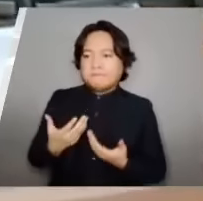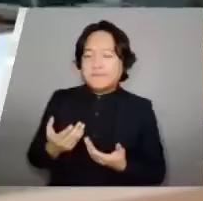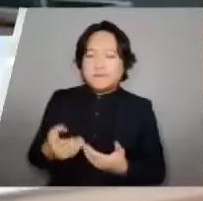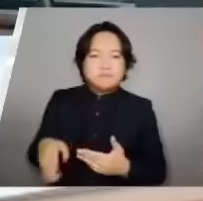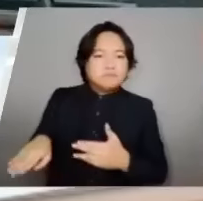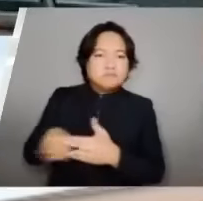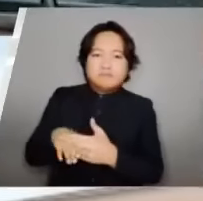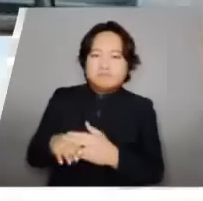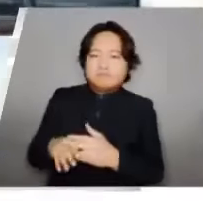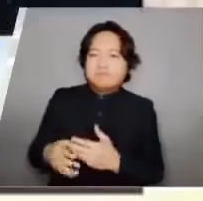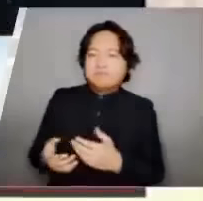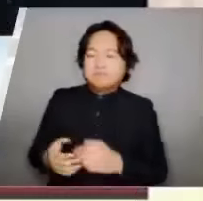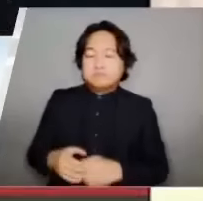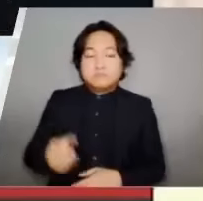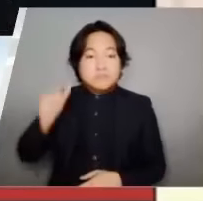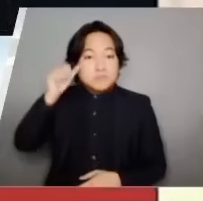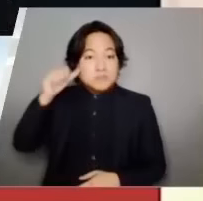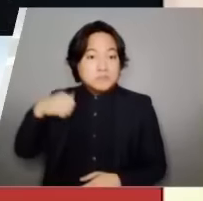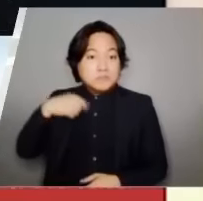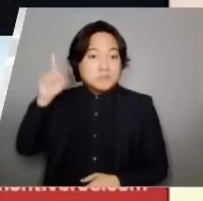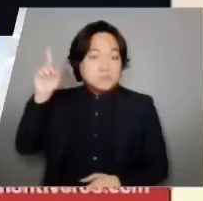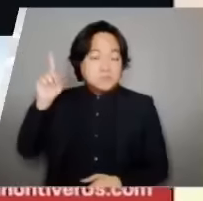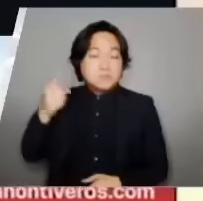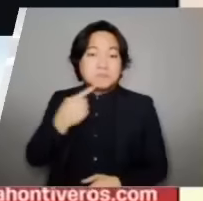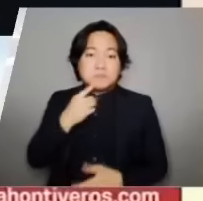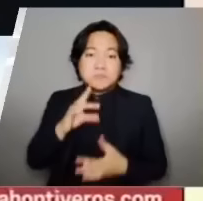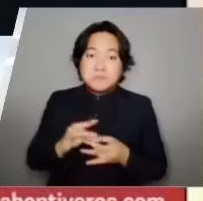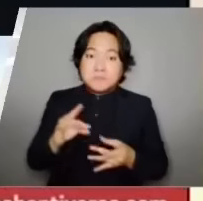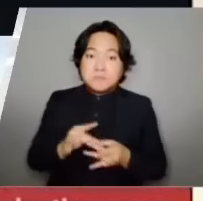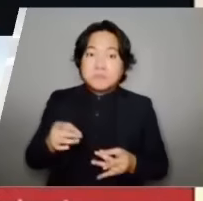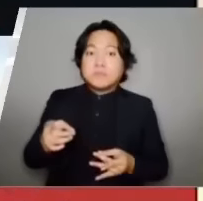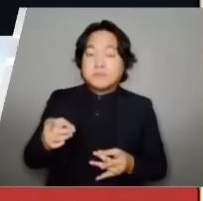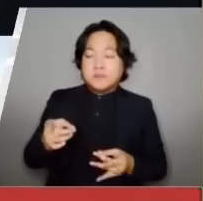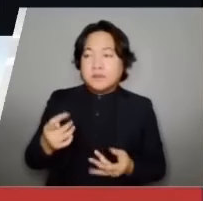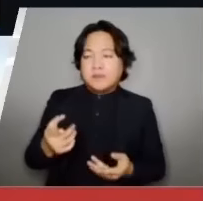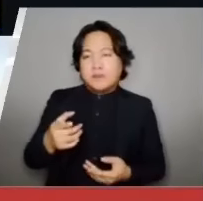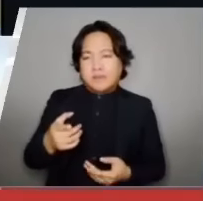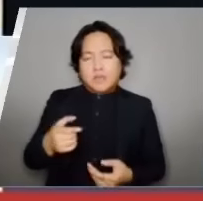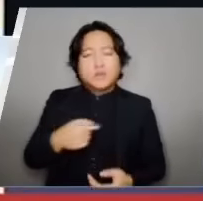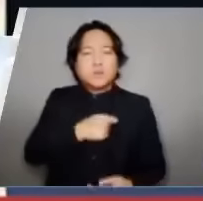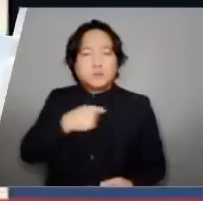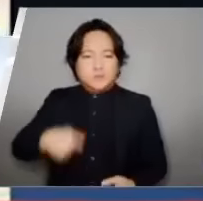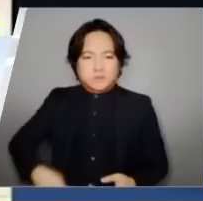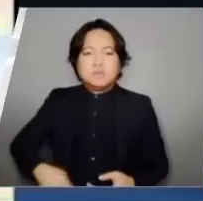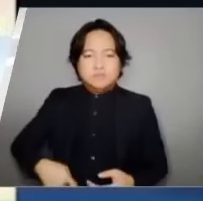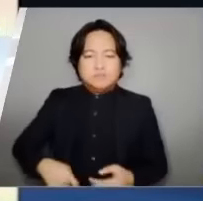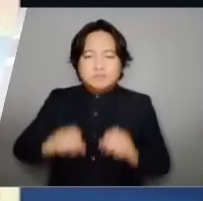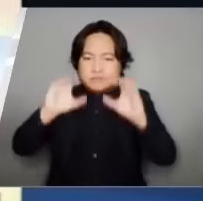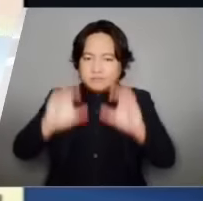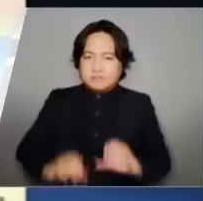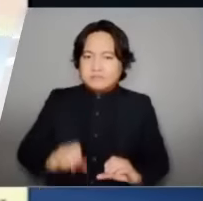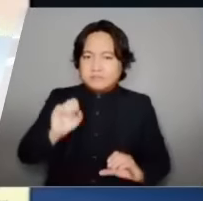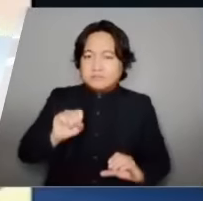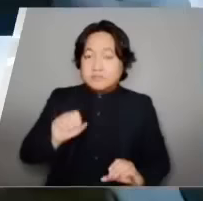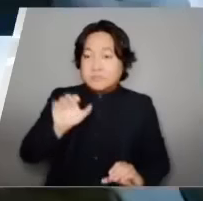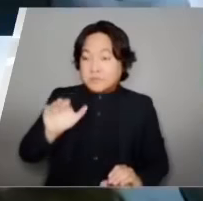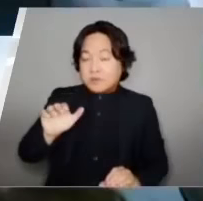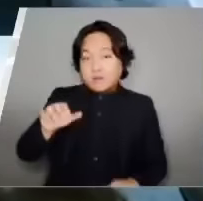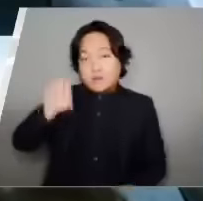national siya, pero tinulungan daw siya ng kanyang lolo para makakuha ng birth certificate na inisyo sa